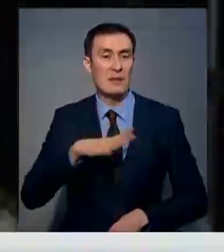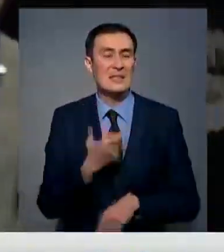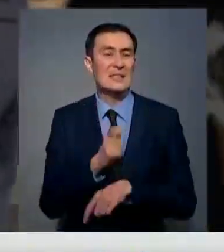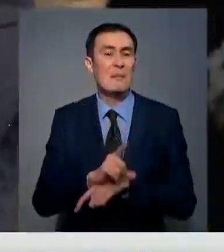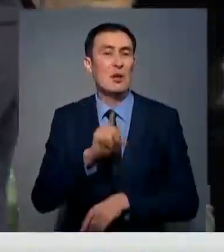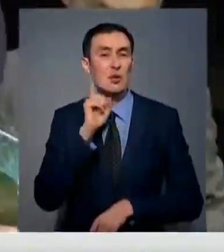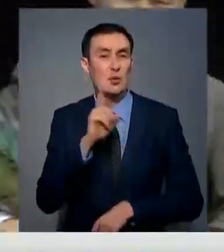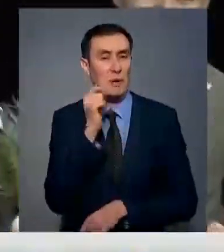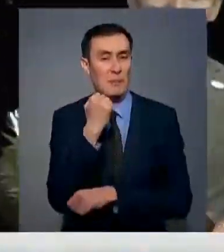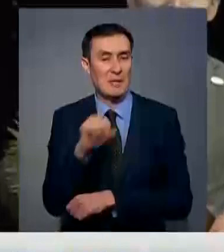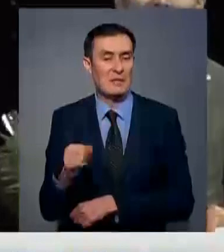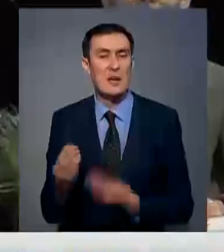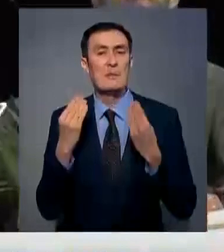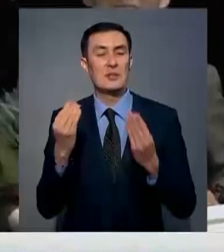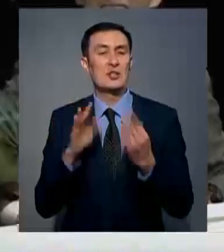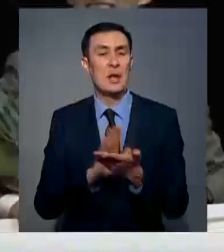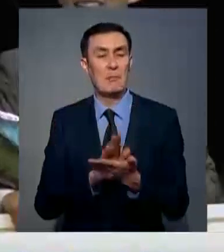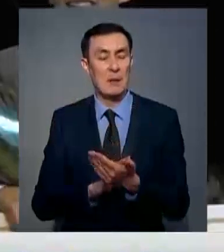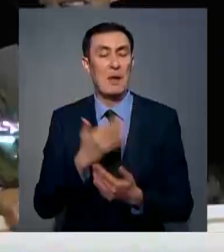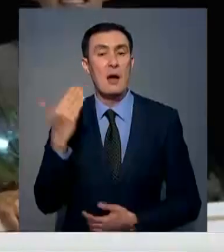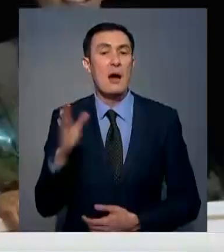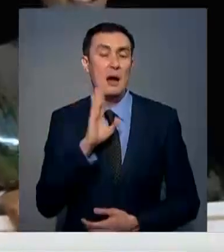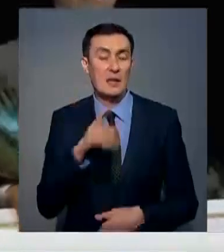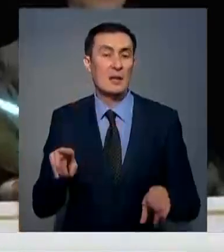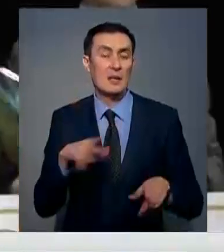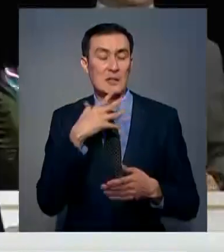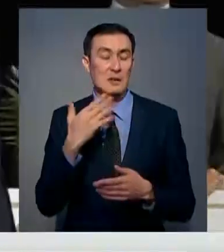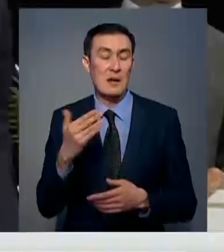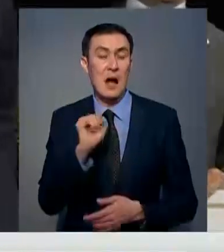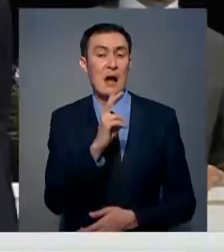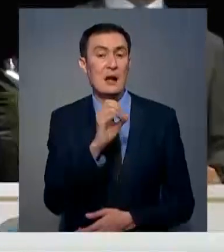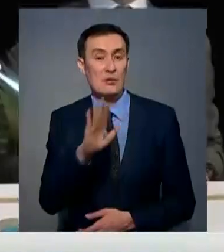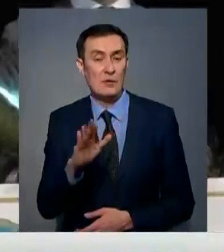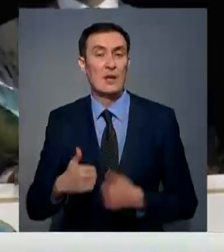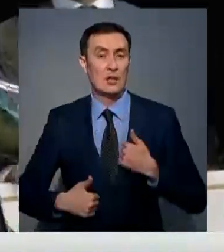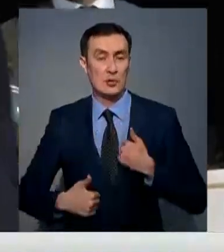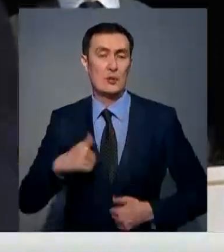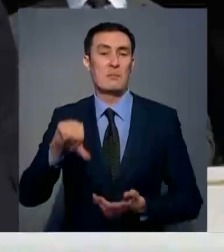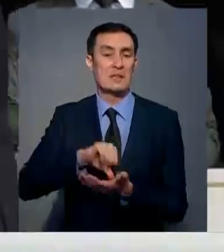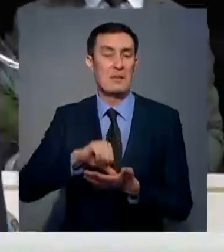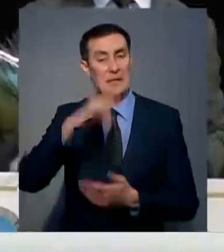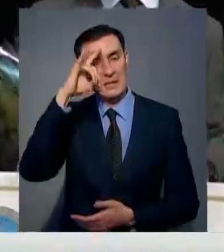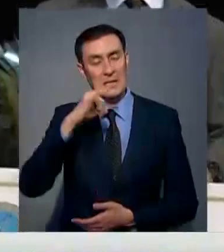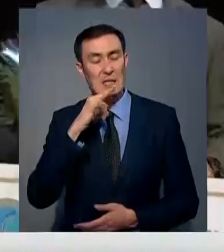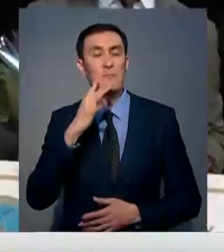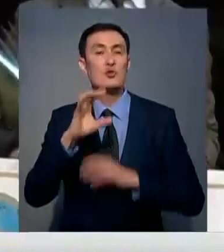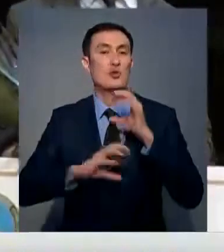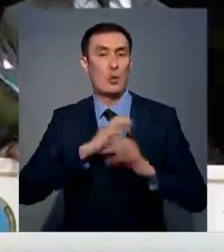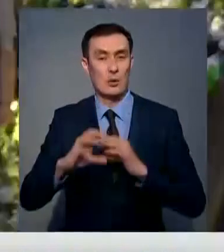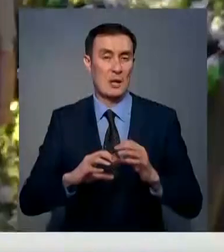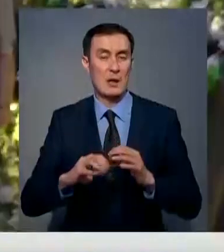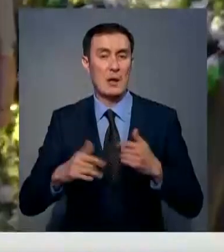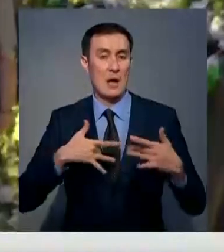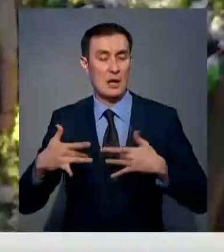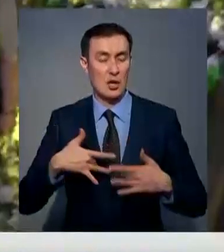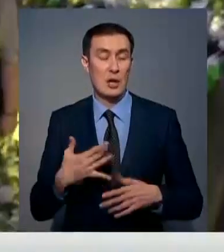юной победительницей престижной премии. Она, как и Саятбек Акасов, достойно представляет страну на международной арене.